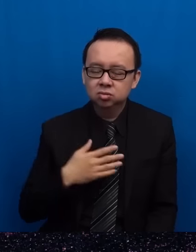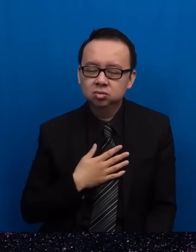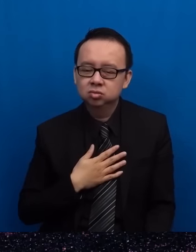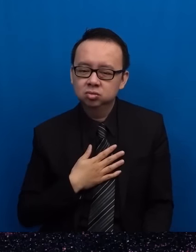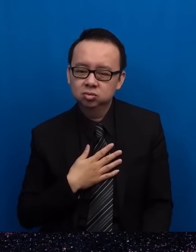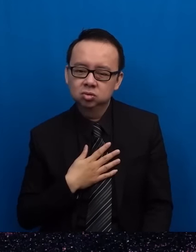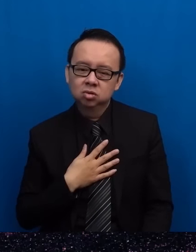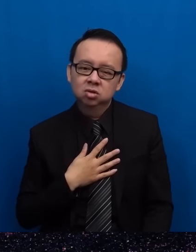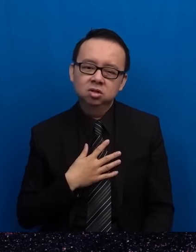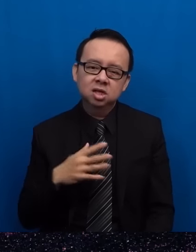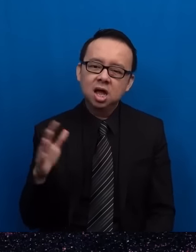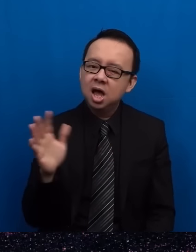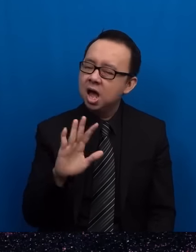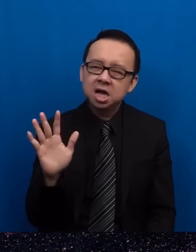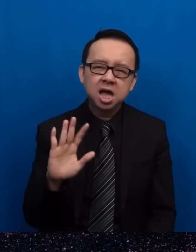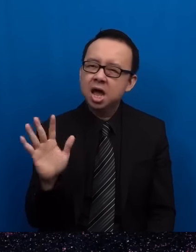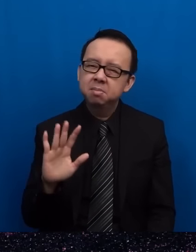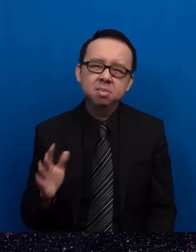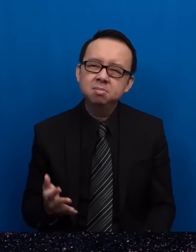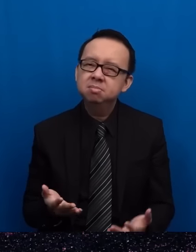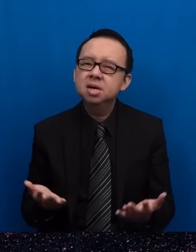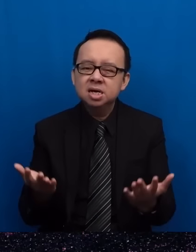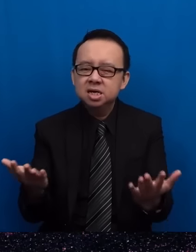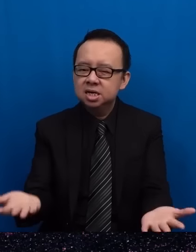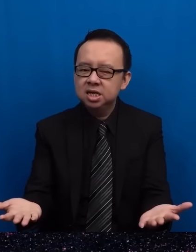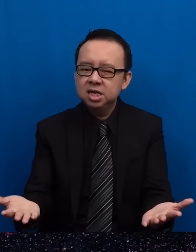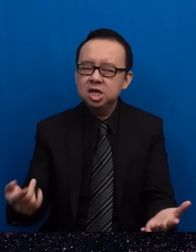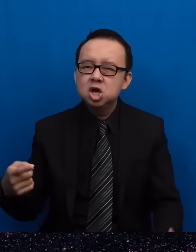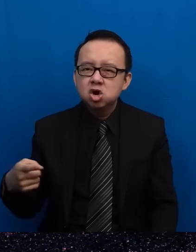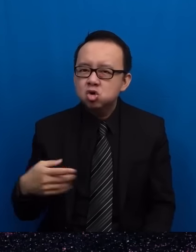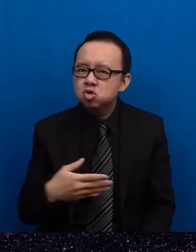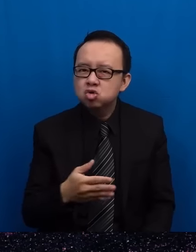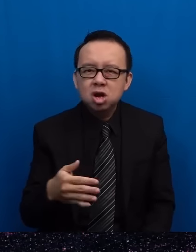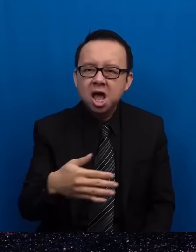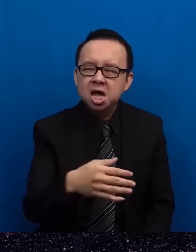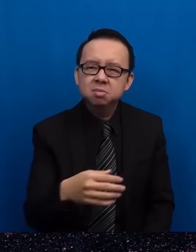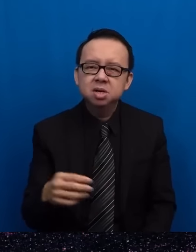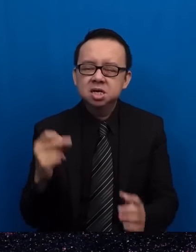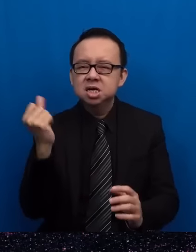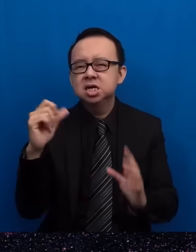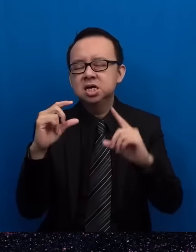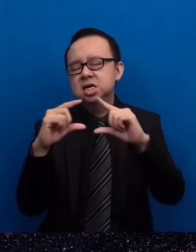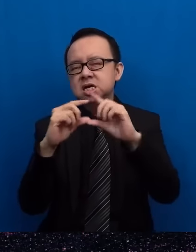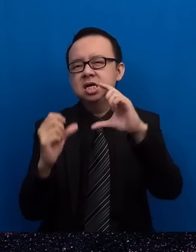Tuhanku tak akan memberi ular